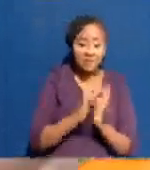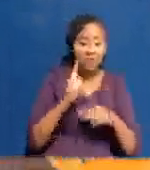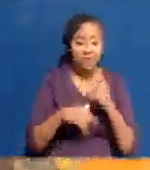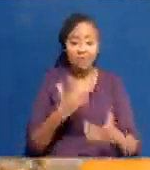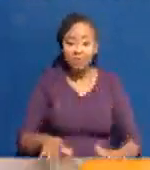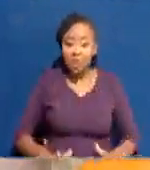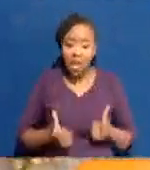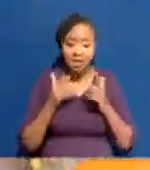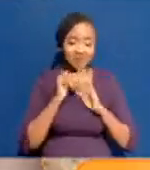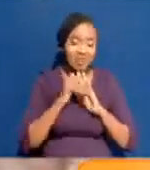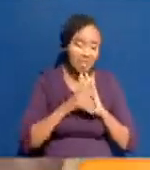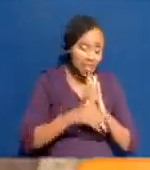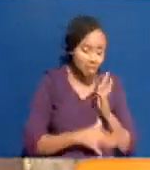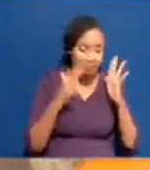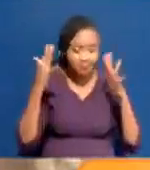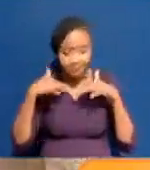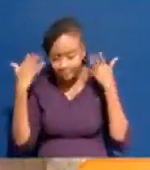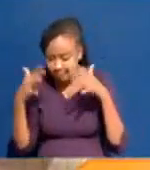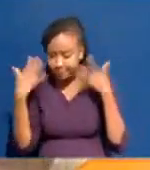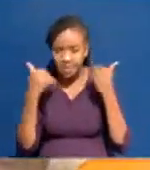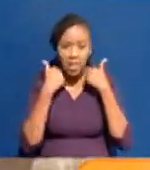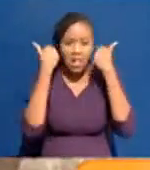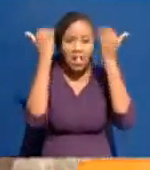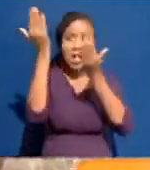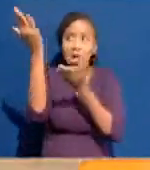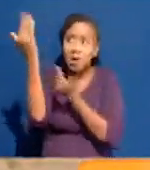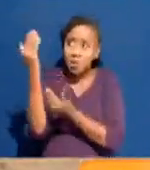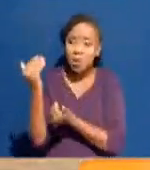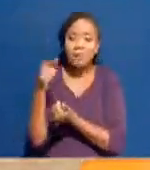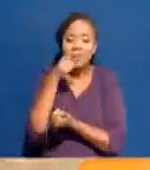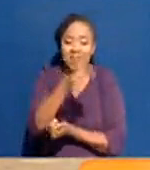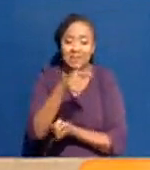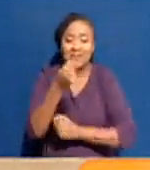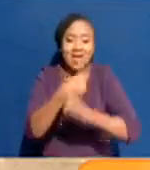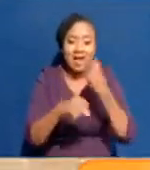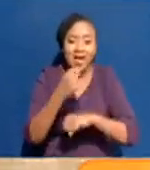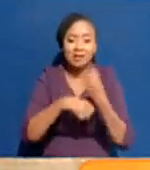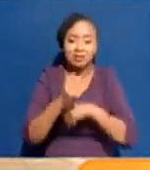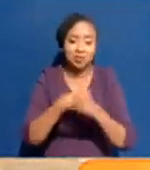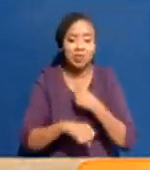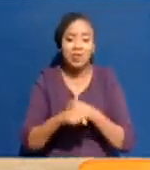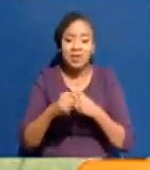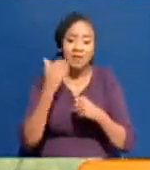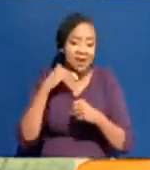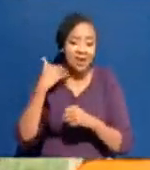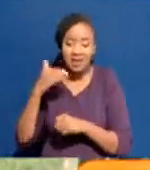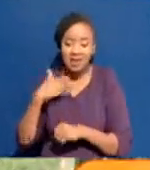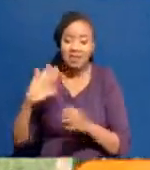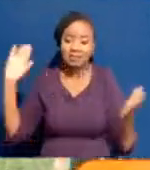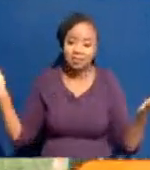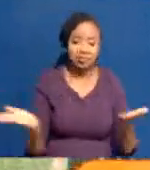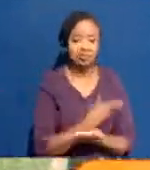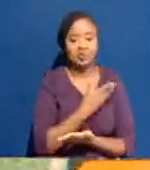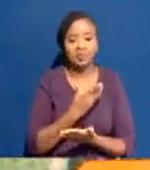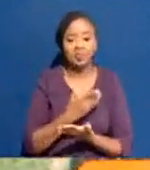maisha ya dhiki na mahangaiko, wakitumai kuwa siku moja wizi wa mifugo utazikwa katika kaburi la sahau kufuatia